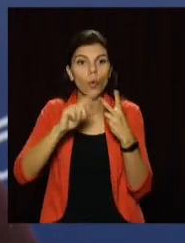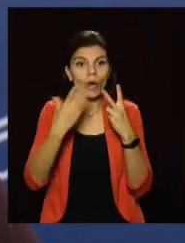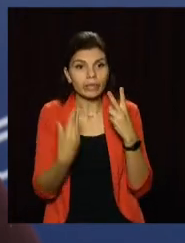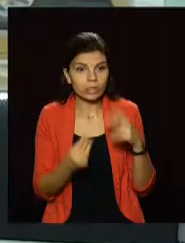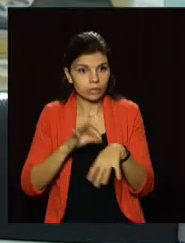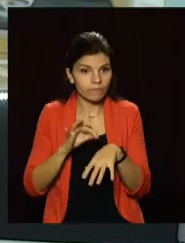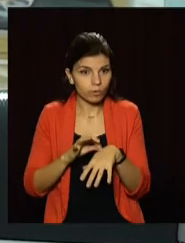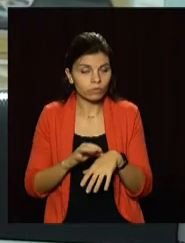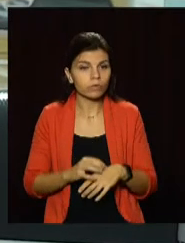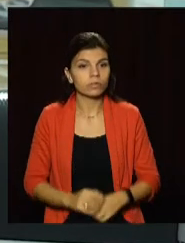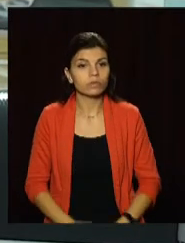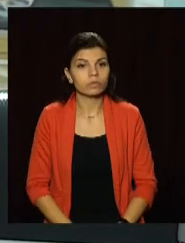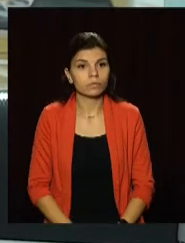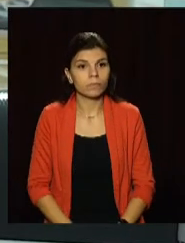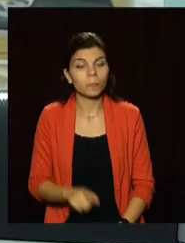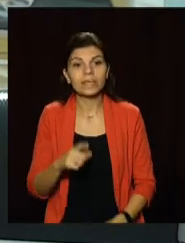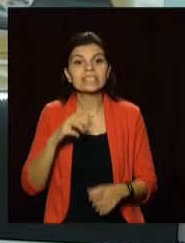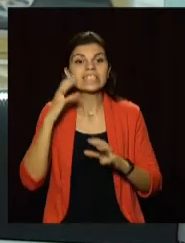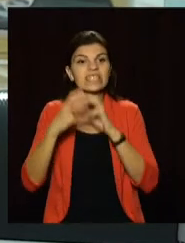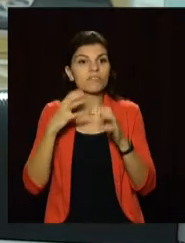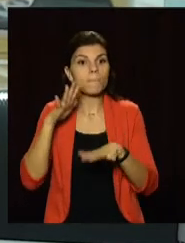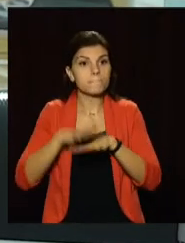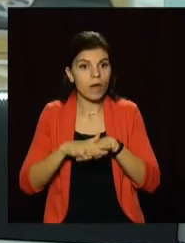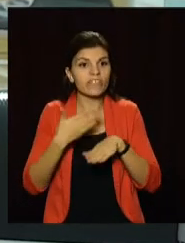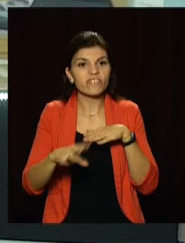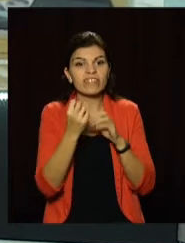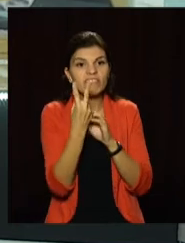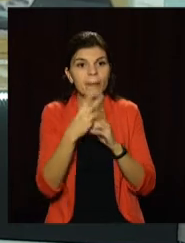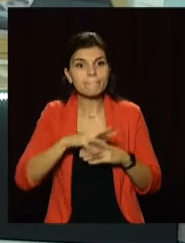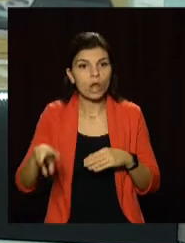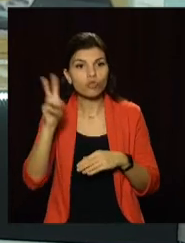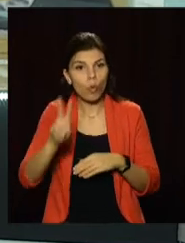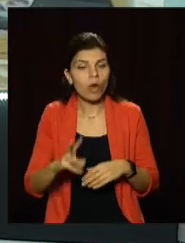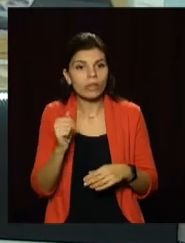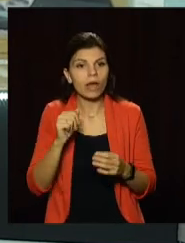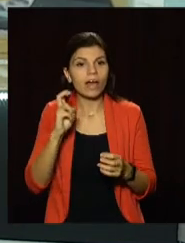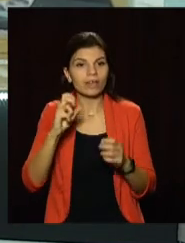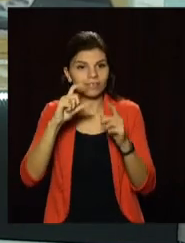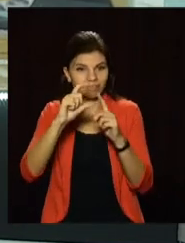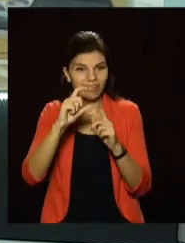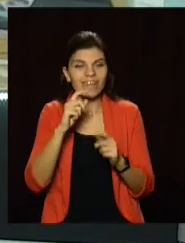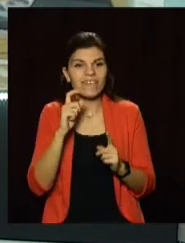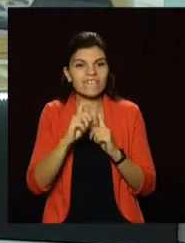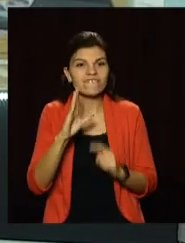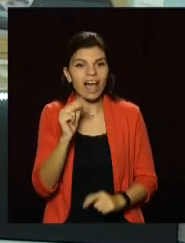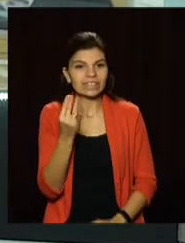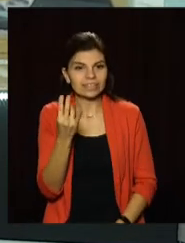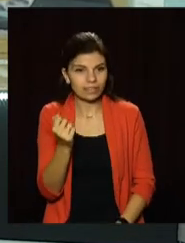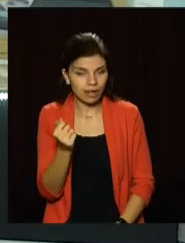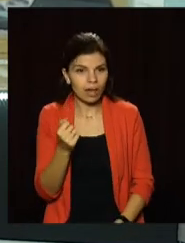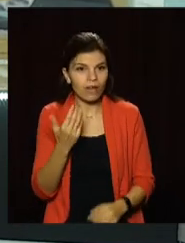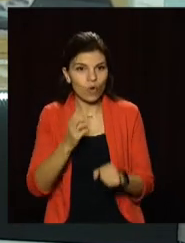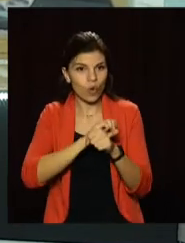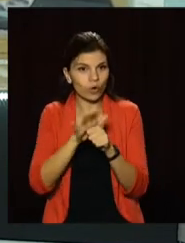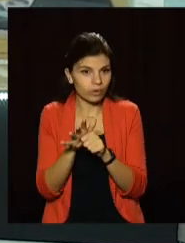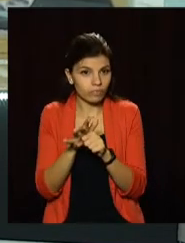захворювання. Світовий банк виділив 12 мільярдів доларів на вакцину проти COVID-19. Фінансова підтримка